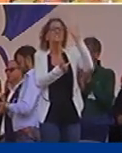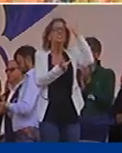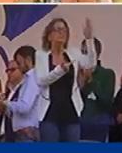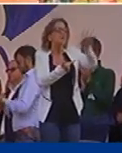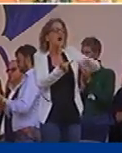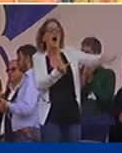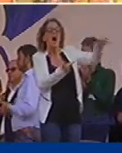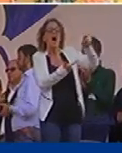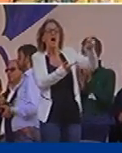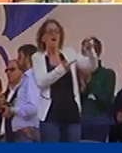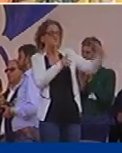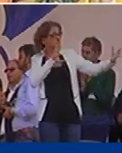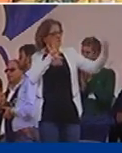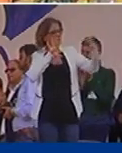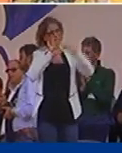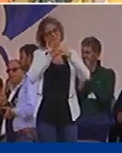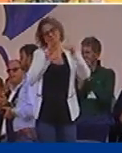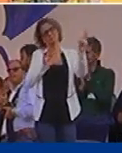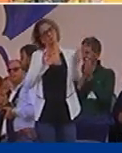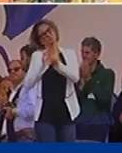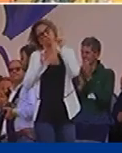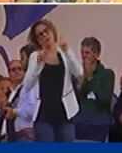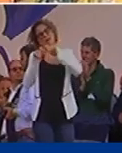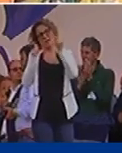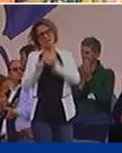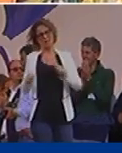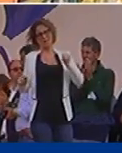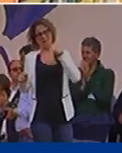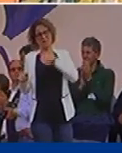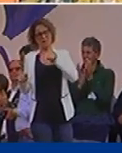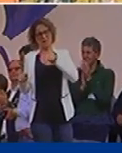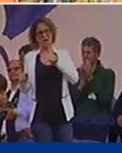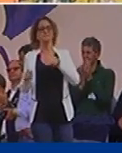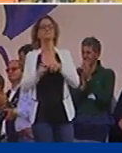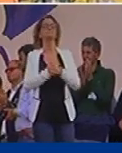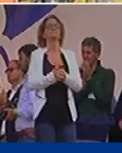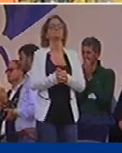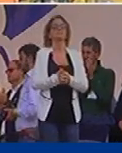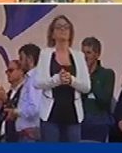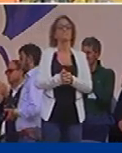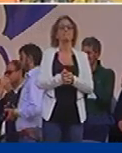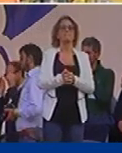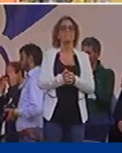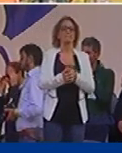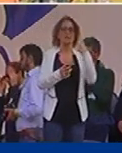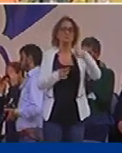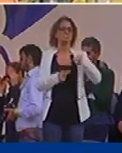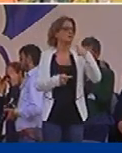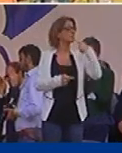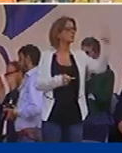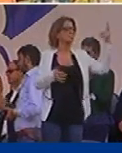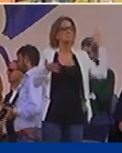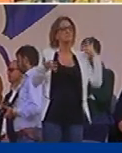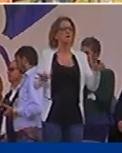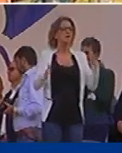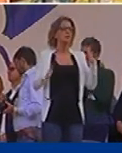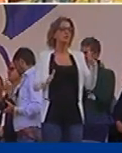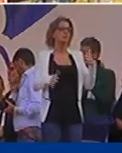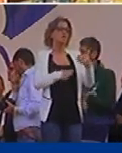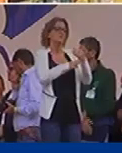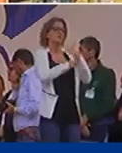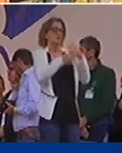di turno non avranno mai più niente a che fare con noi. Questo gliel'abbiam detto prima che